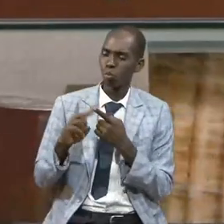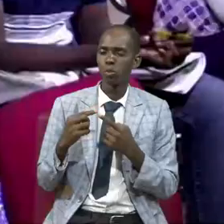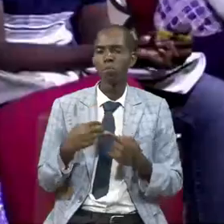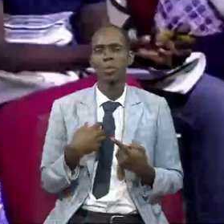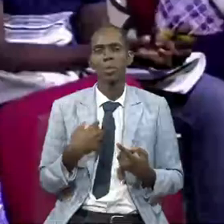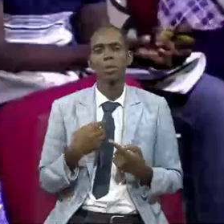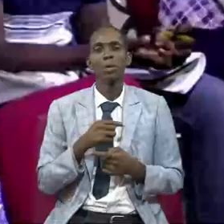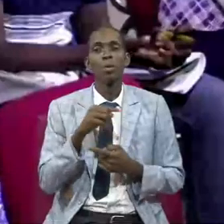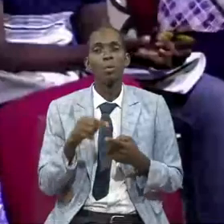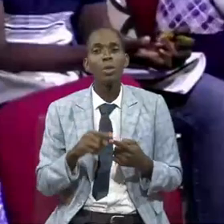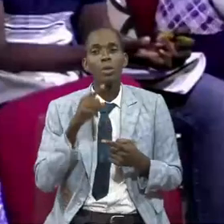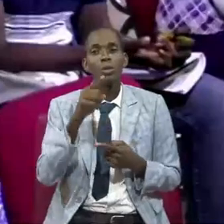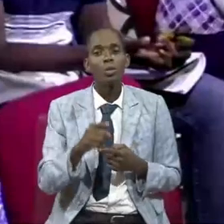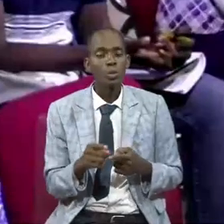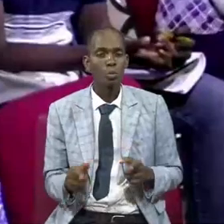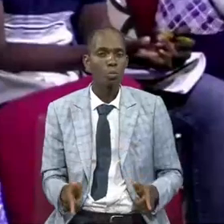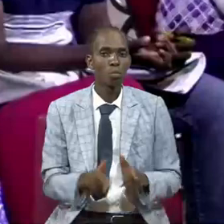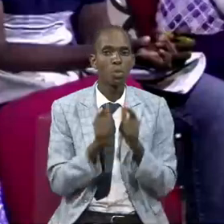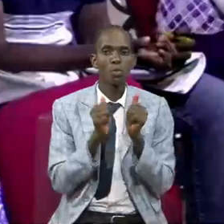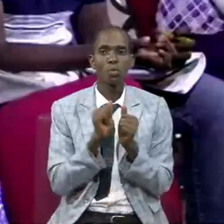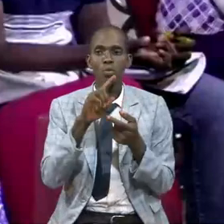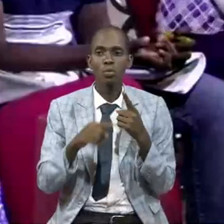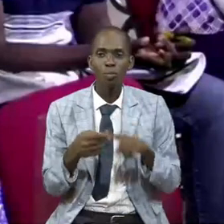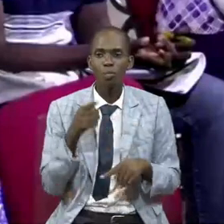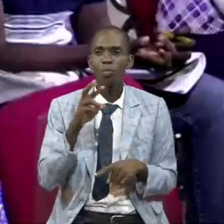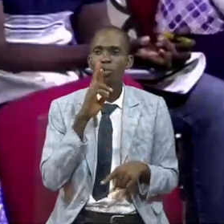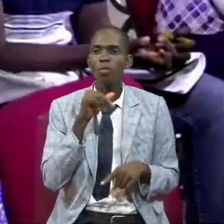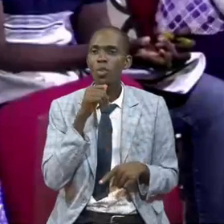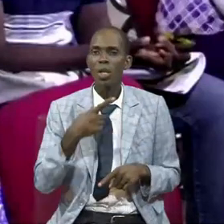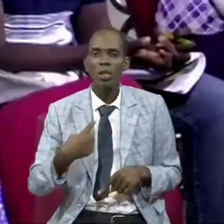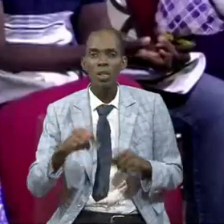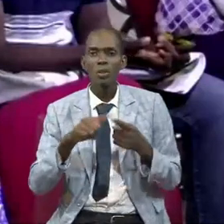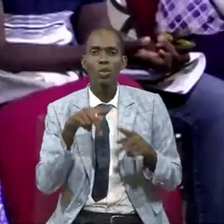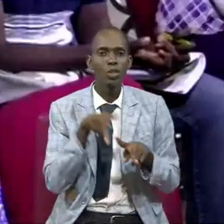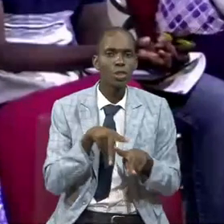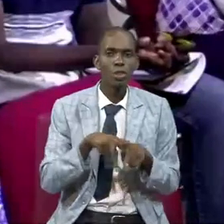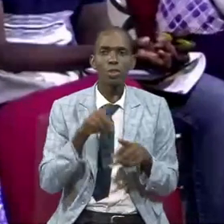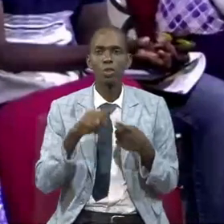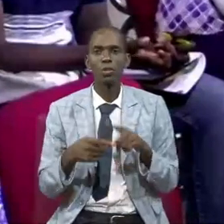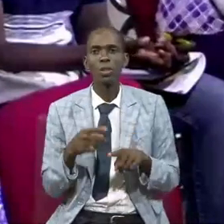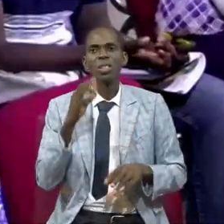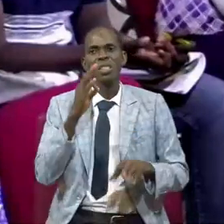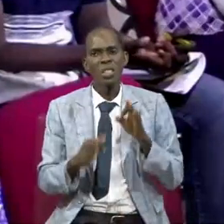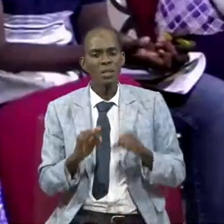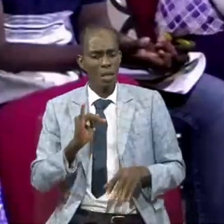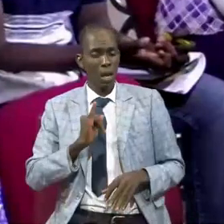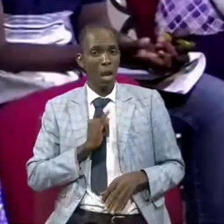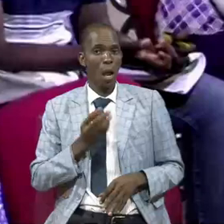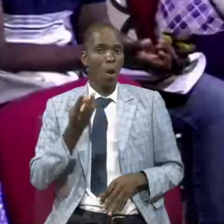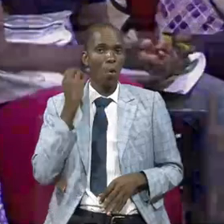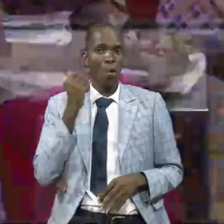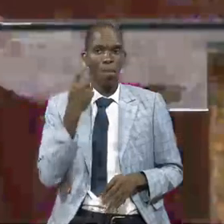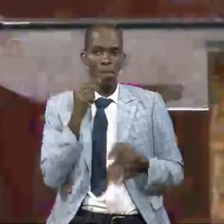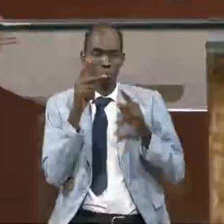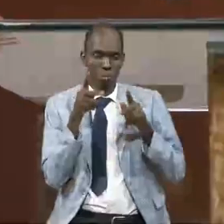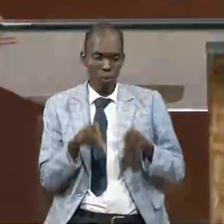vos amis, n'allez pas essayer de les frauder, de les arnaquer, de les escroquer. Si